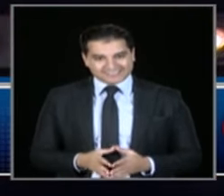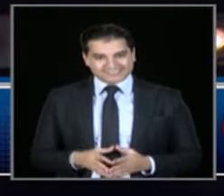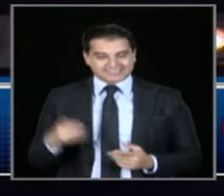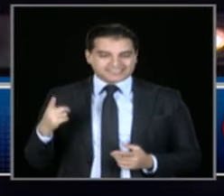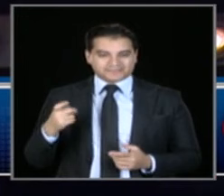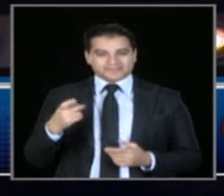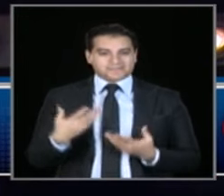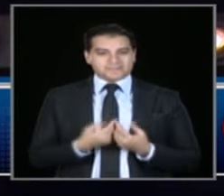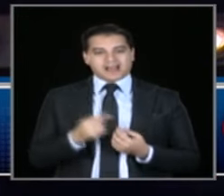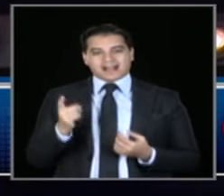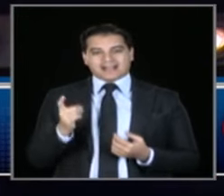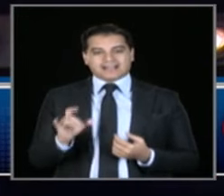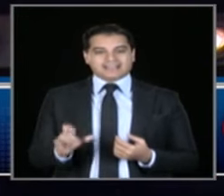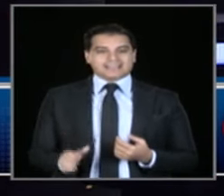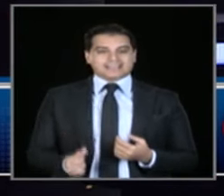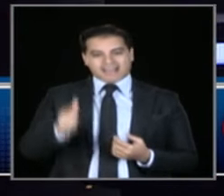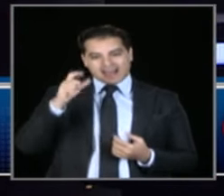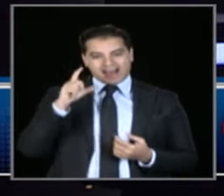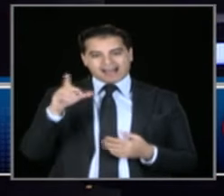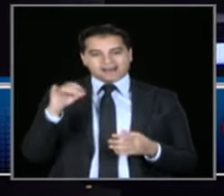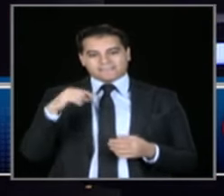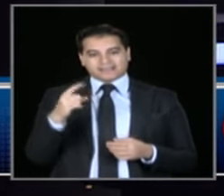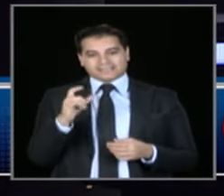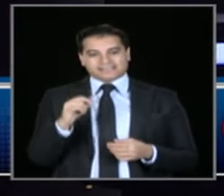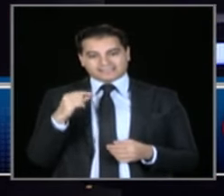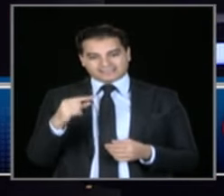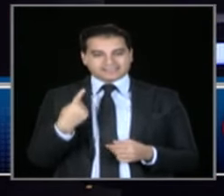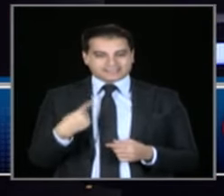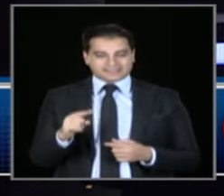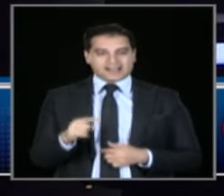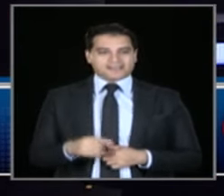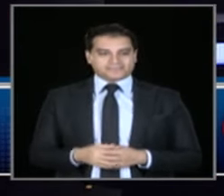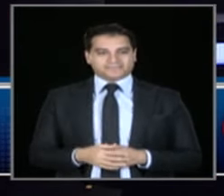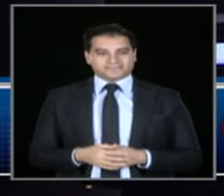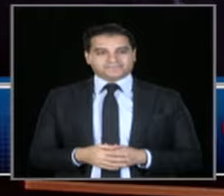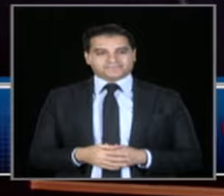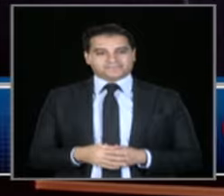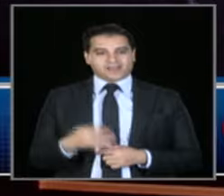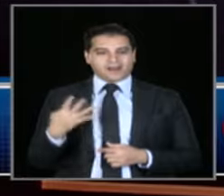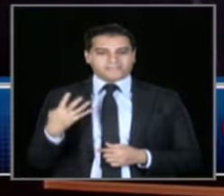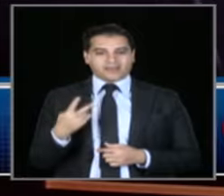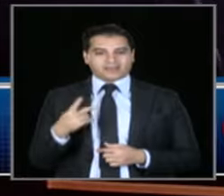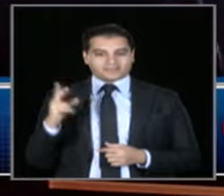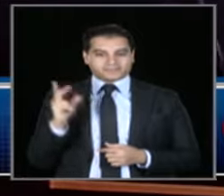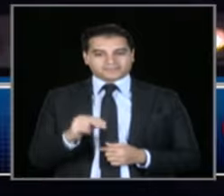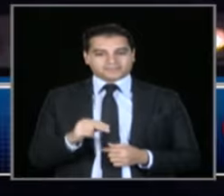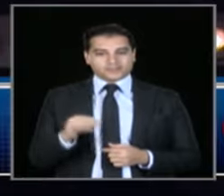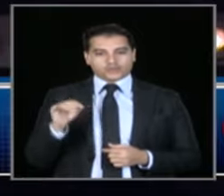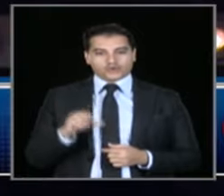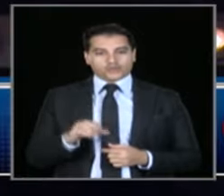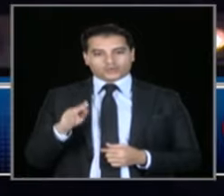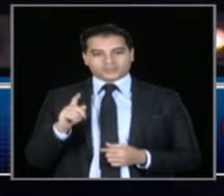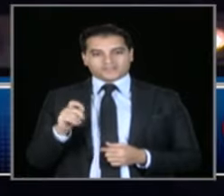سجلوا مع ريال مدريد ضد كاشيما الياباني وكسبوا 4-2. يوسف